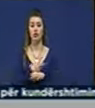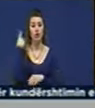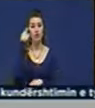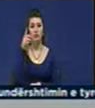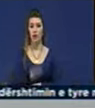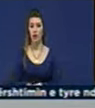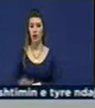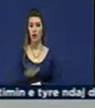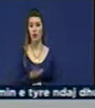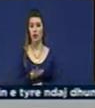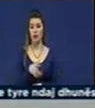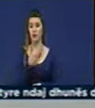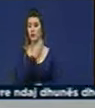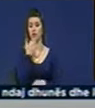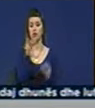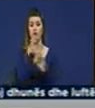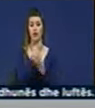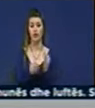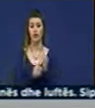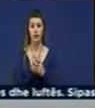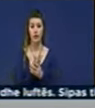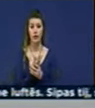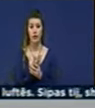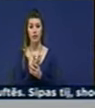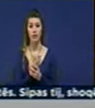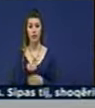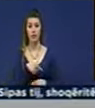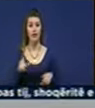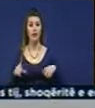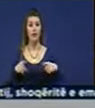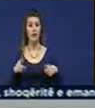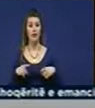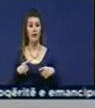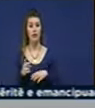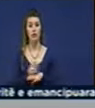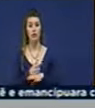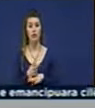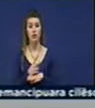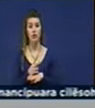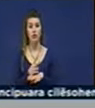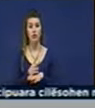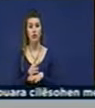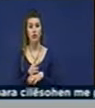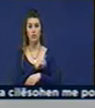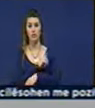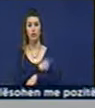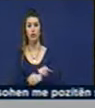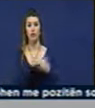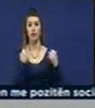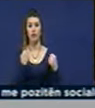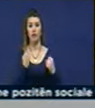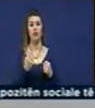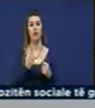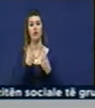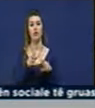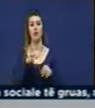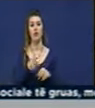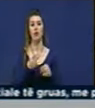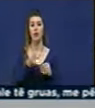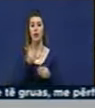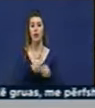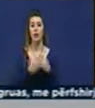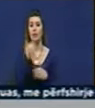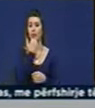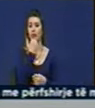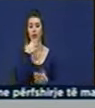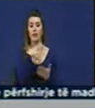shqiptarët. Nuk ka zhvillim. Edhe pse jetojmë në vendet me potencial të madh ekonomik, proceset e privatizimit nuk kanë dhënë